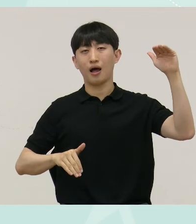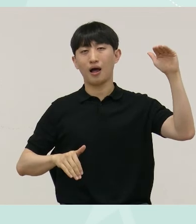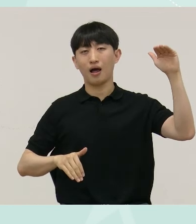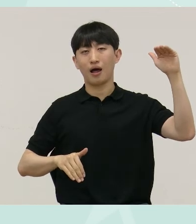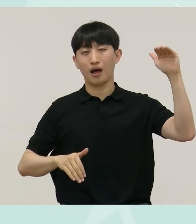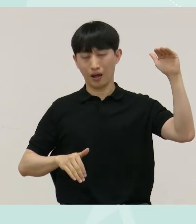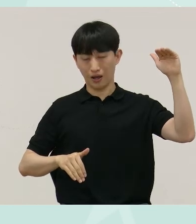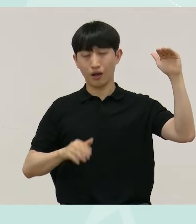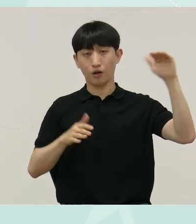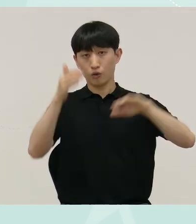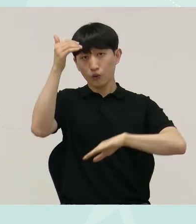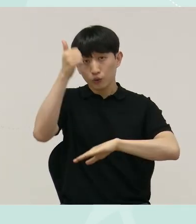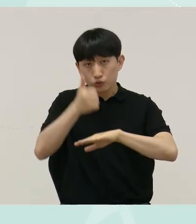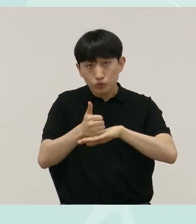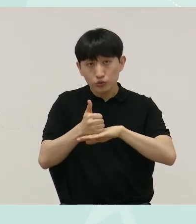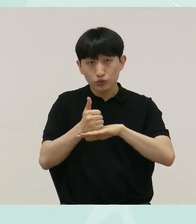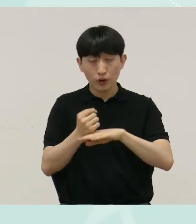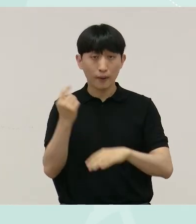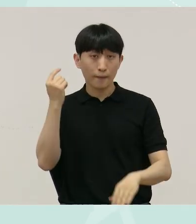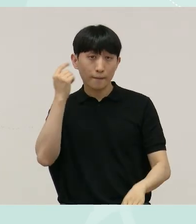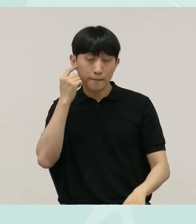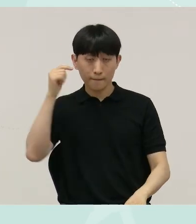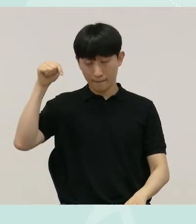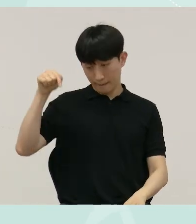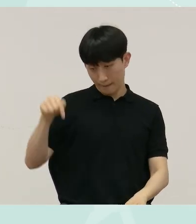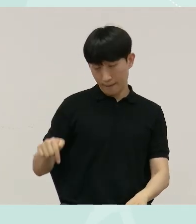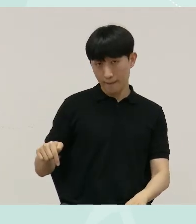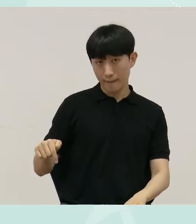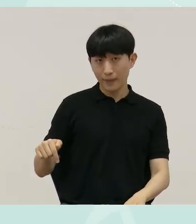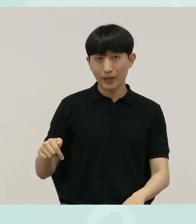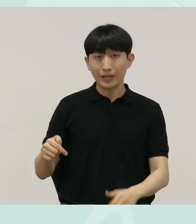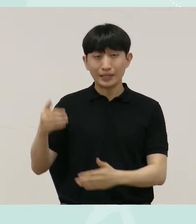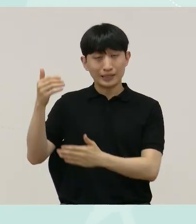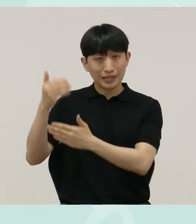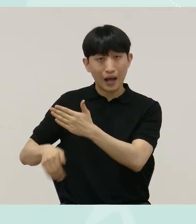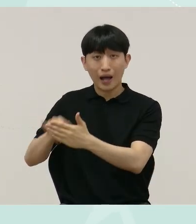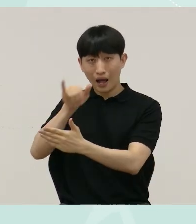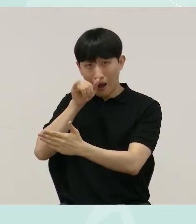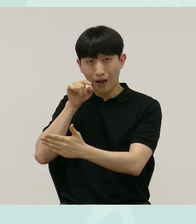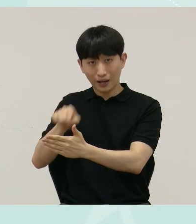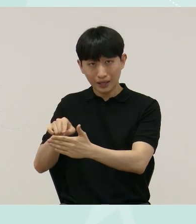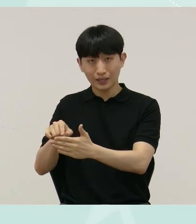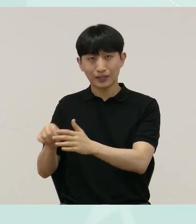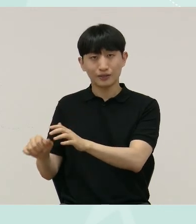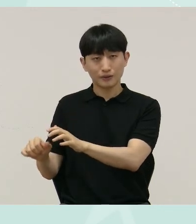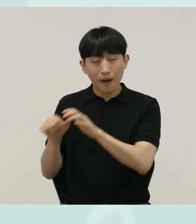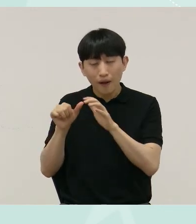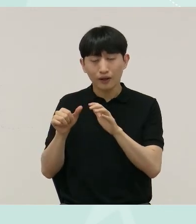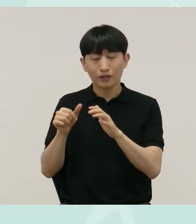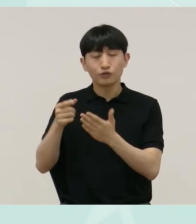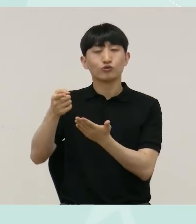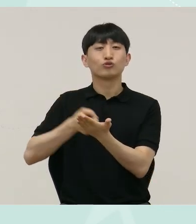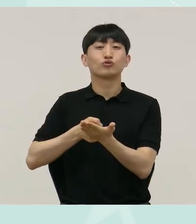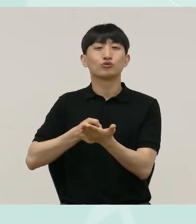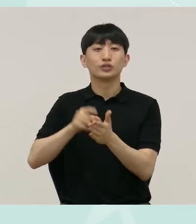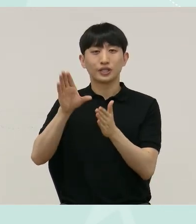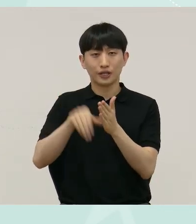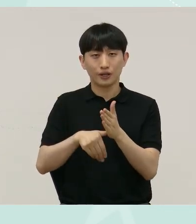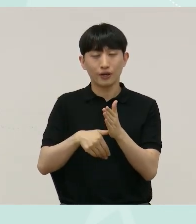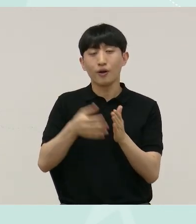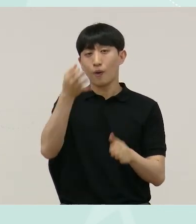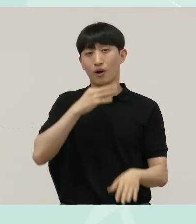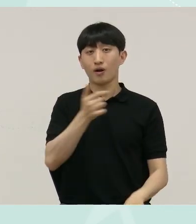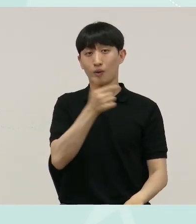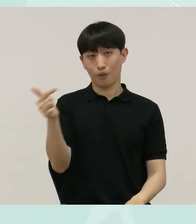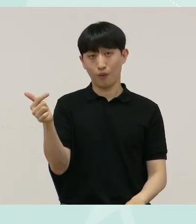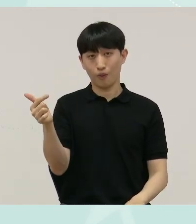스키즈오피어링 로스에서 저주파 잔청이 많이 남아있을 때 수술을 한 것이 수술 결과에 굉장히 큰 영향을 미치게 되고